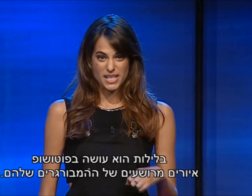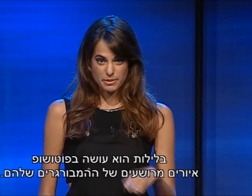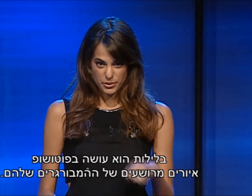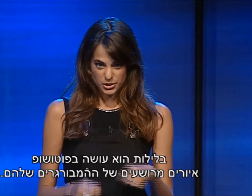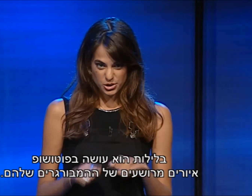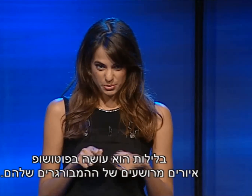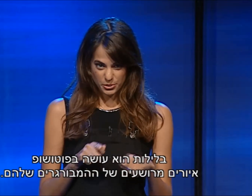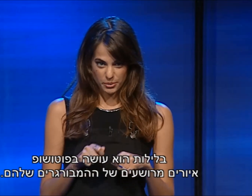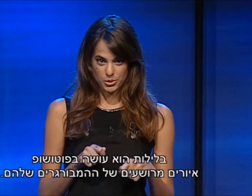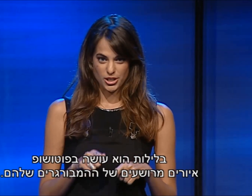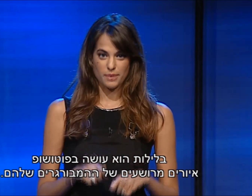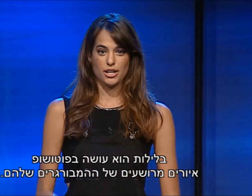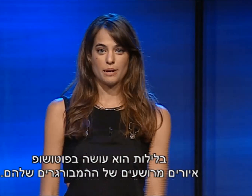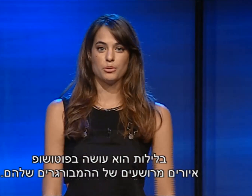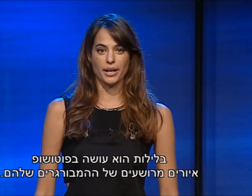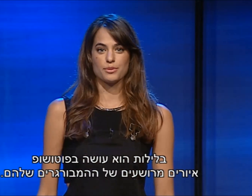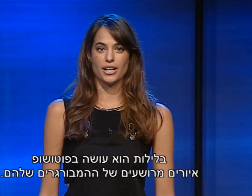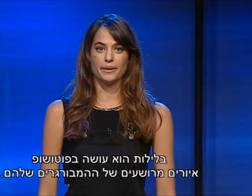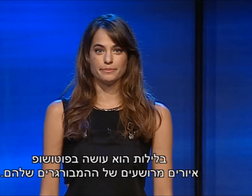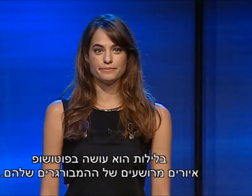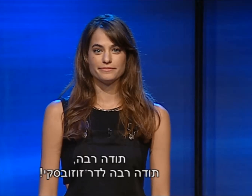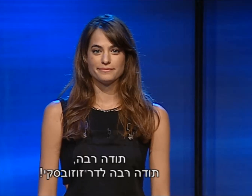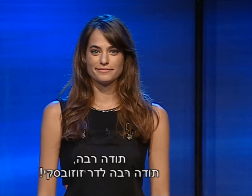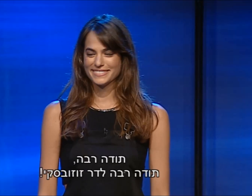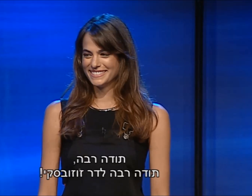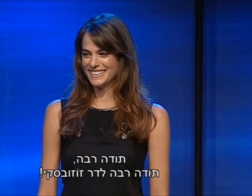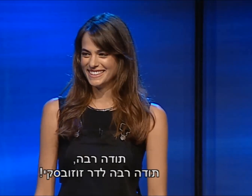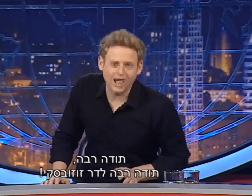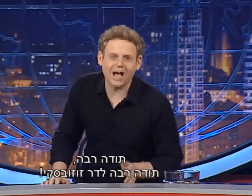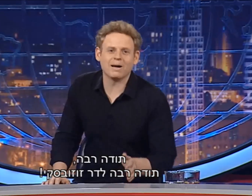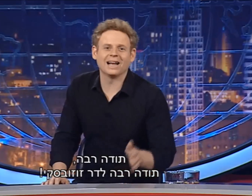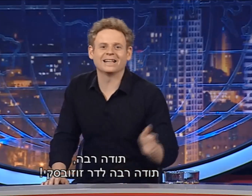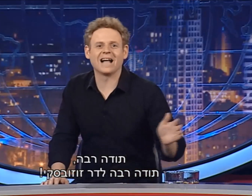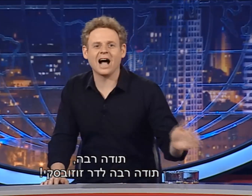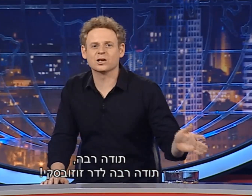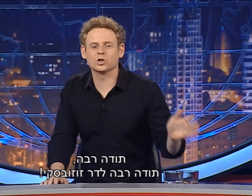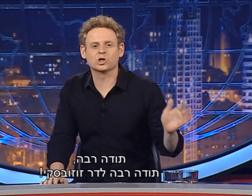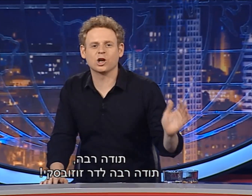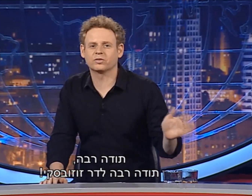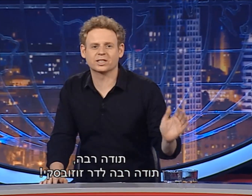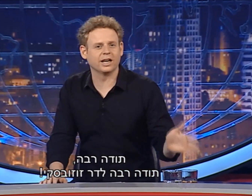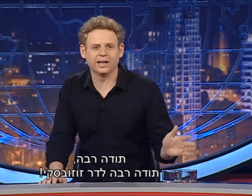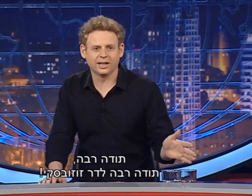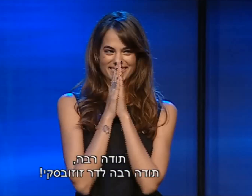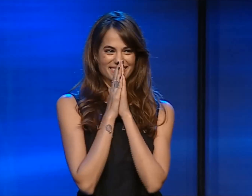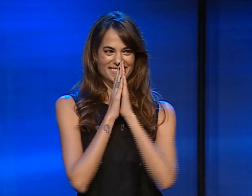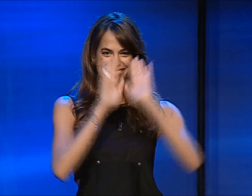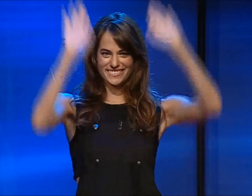בלילות הוא עושה בפוטושופ יורים מרושעים של ההמבורגרים שלהם. תודה רבה, תודה רבה לדר זוזובסקי.